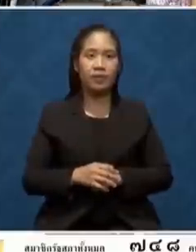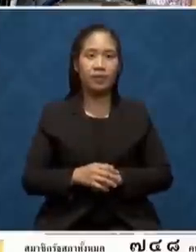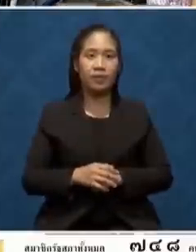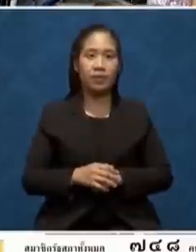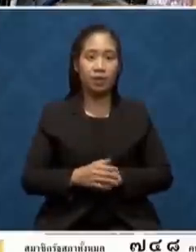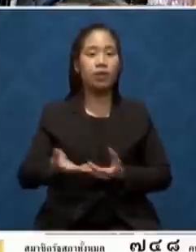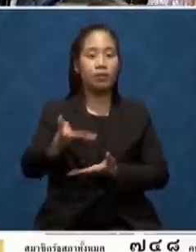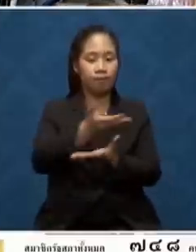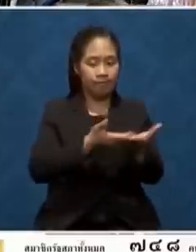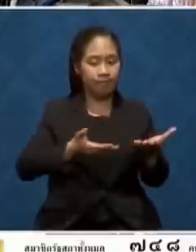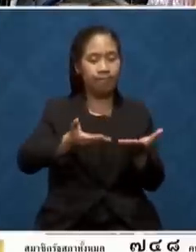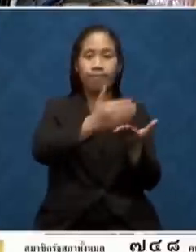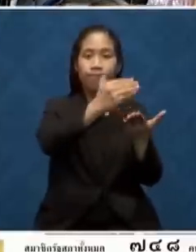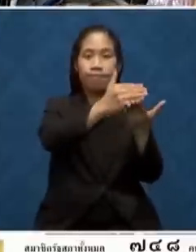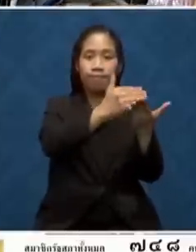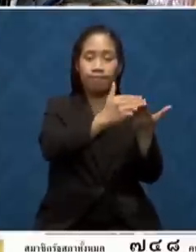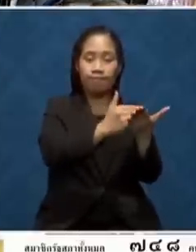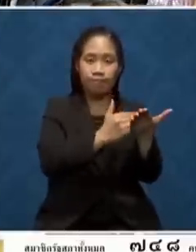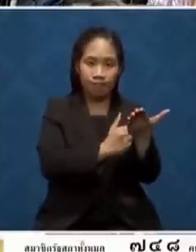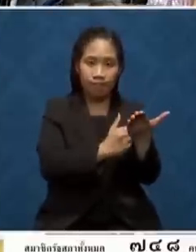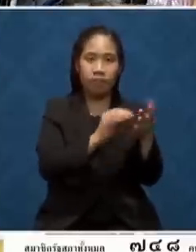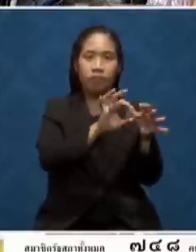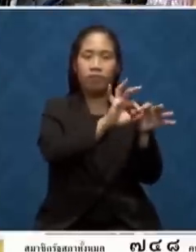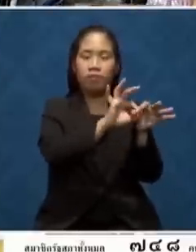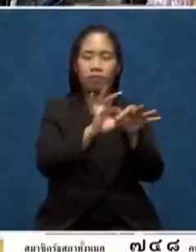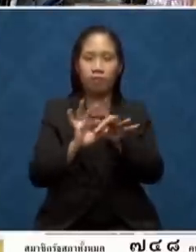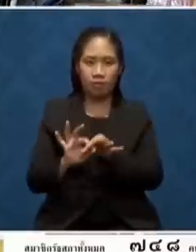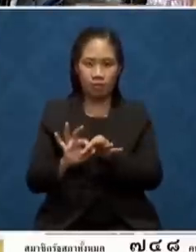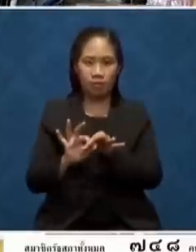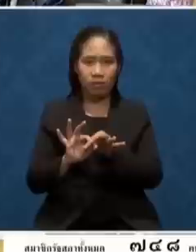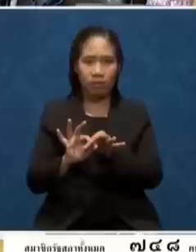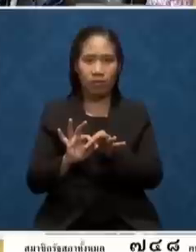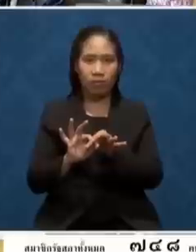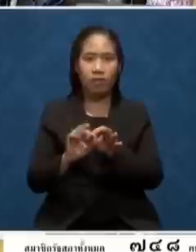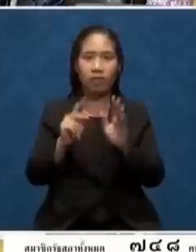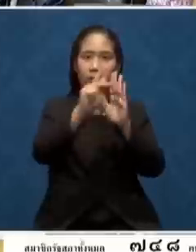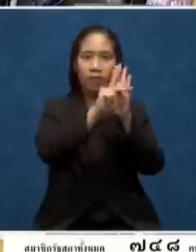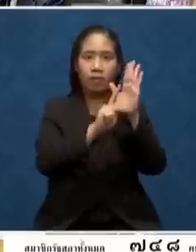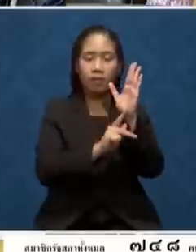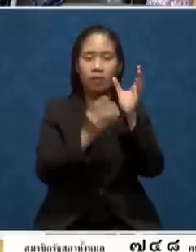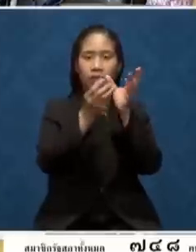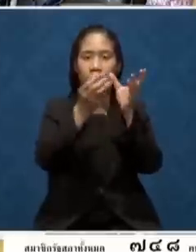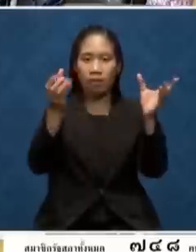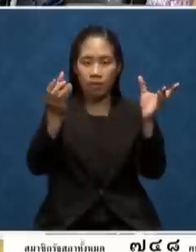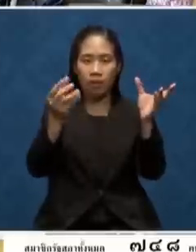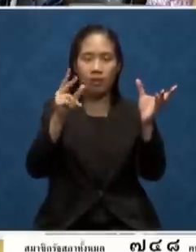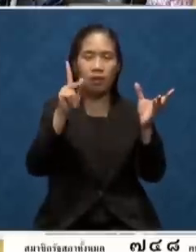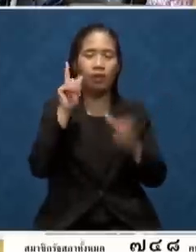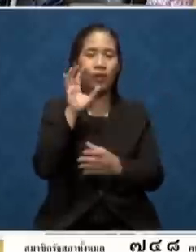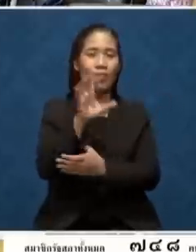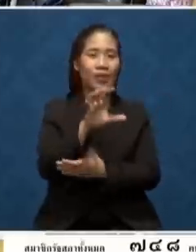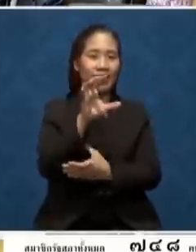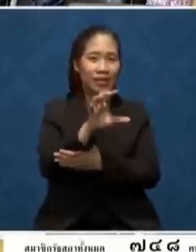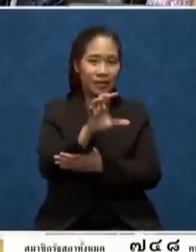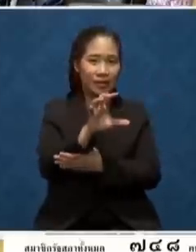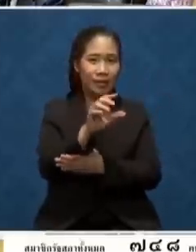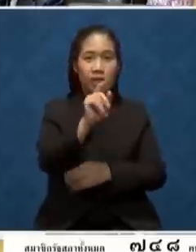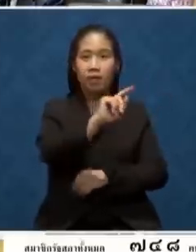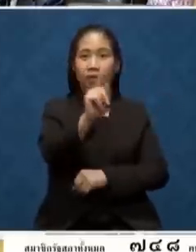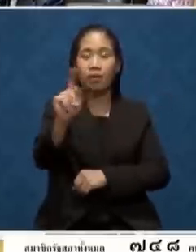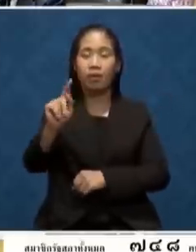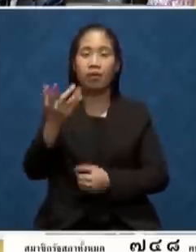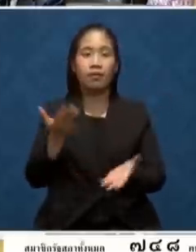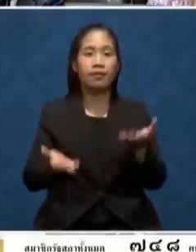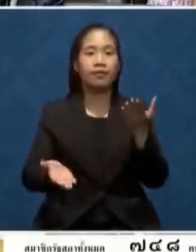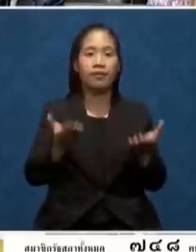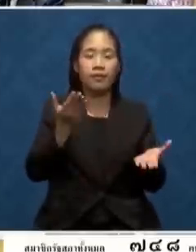กำลังพิจารณาอยู่นี้มาเชื่อมโยงกับรัฐธรรมนูญข้อบังคับใดๆก็